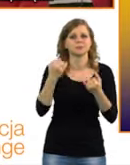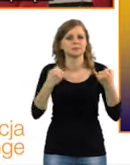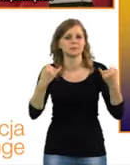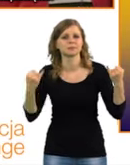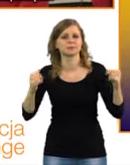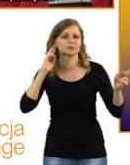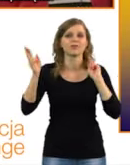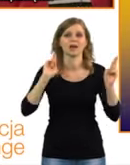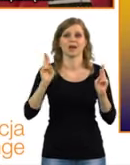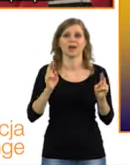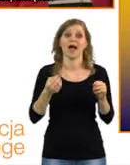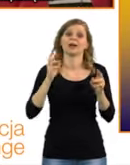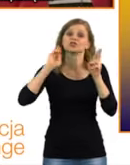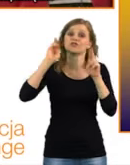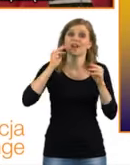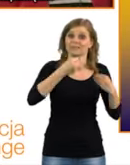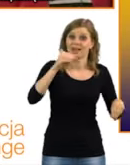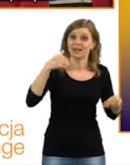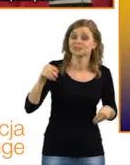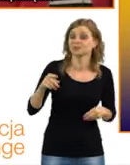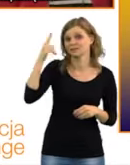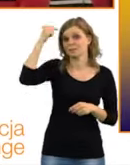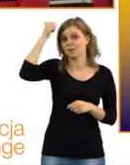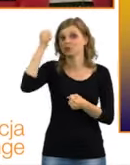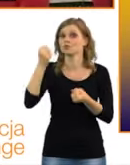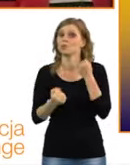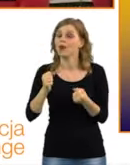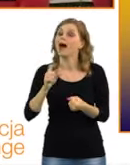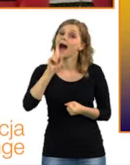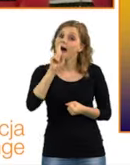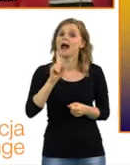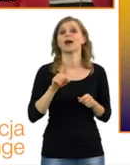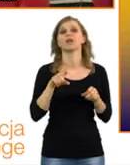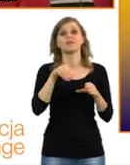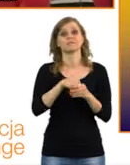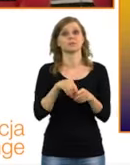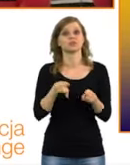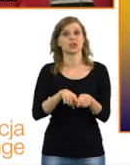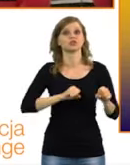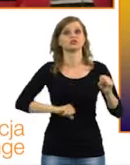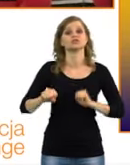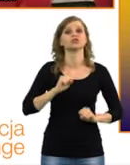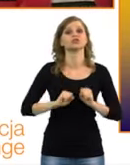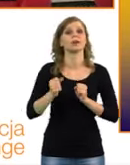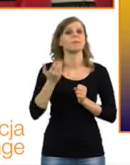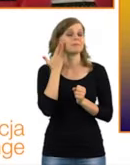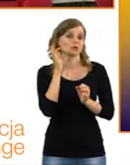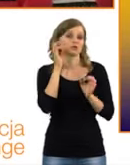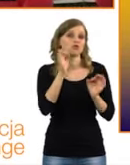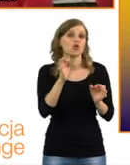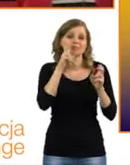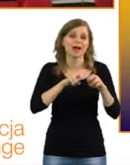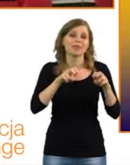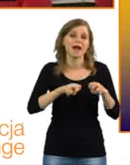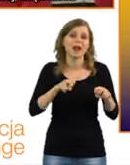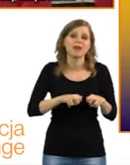urozmaicone. Im więcej dźwięków, tym trudniej zapamiętać. Ale służy to też ćwiczenie bardzo